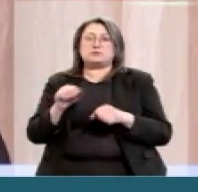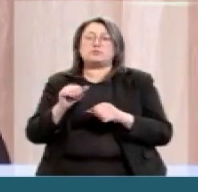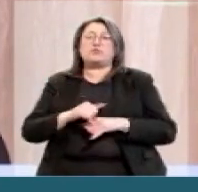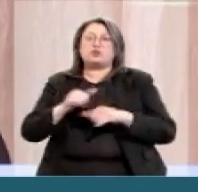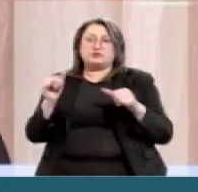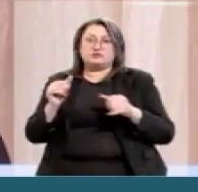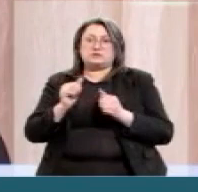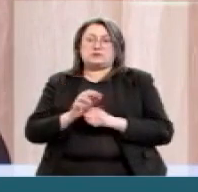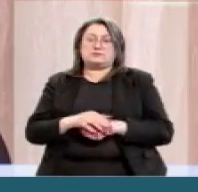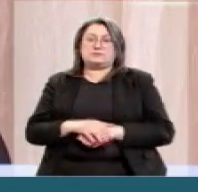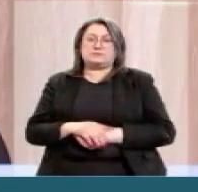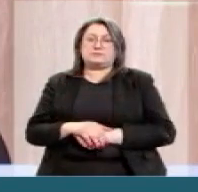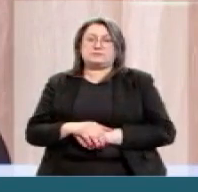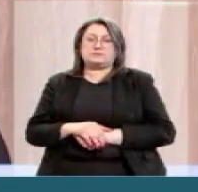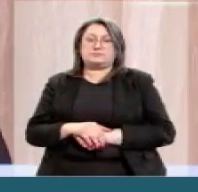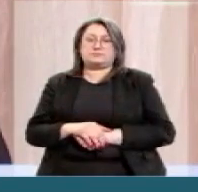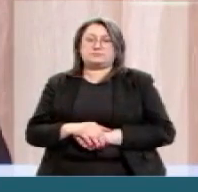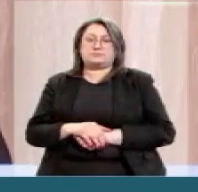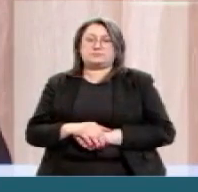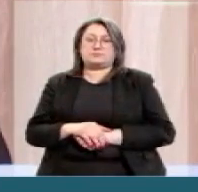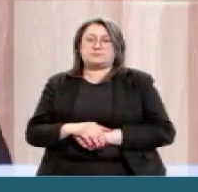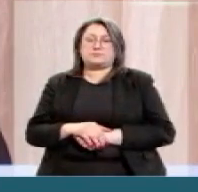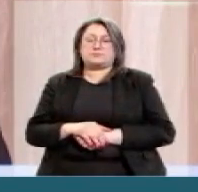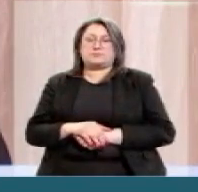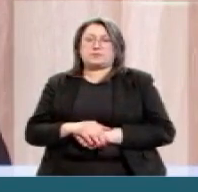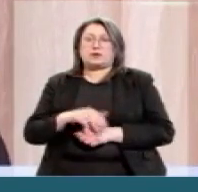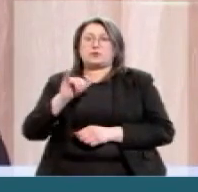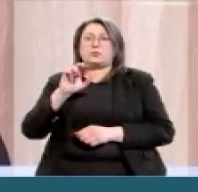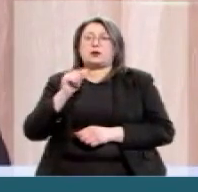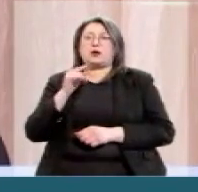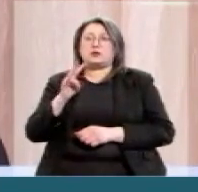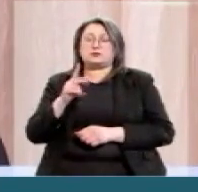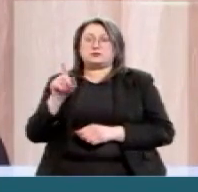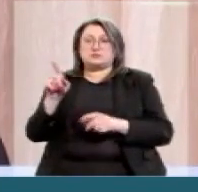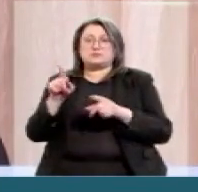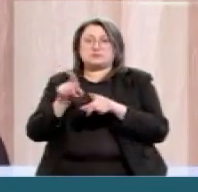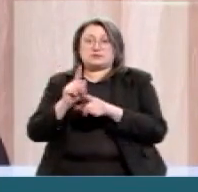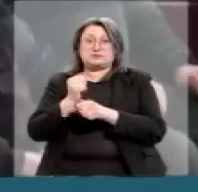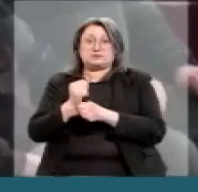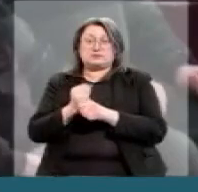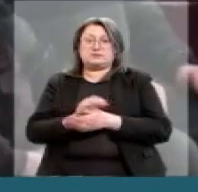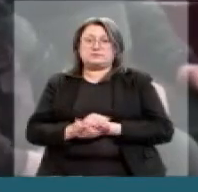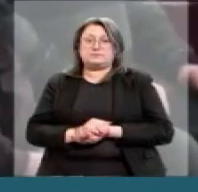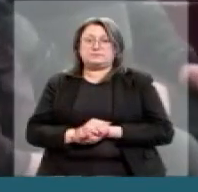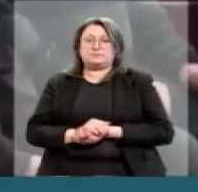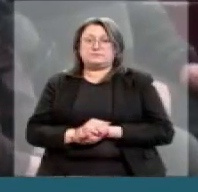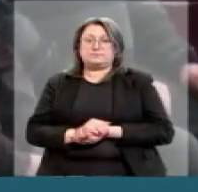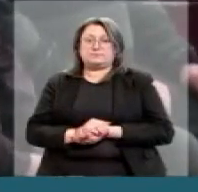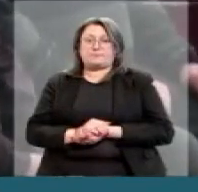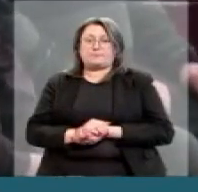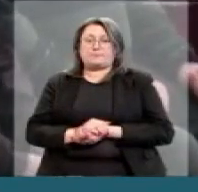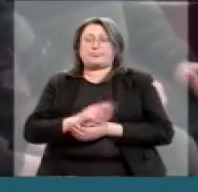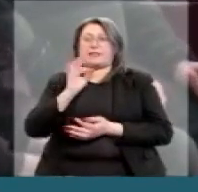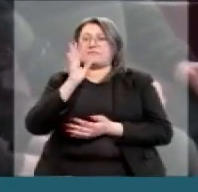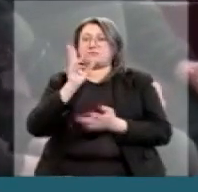қаражат қарастырылатын болады. Облыс әкімі жақын арада 4G байланысы қойылатынын жеткізген болатын. Кездесу барысында жаңа